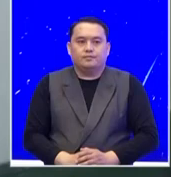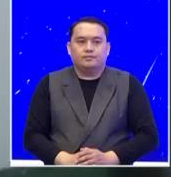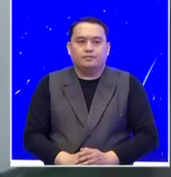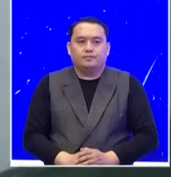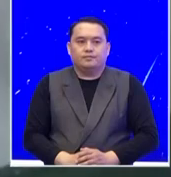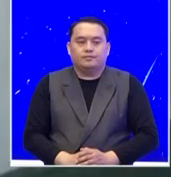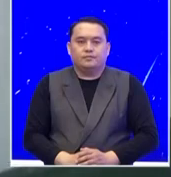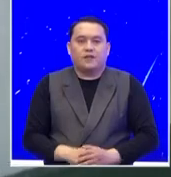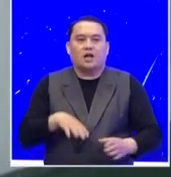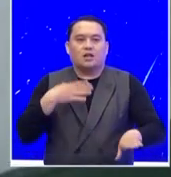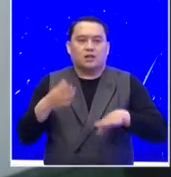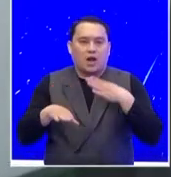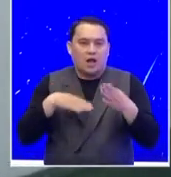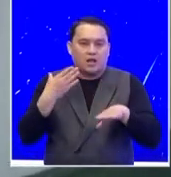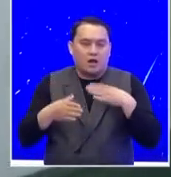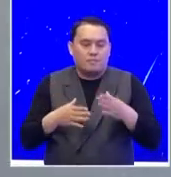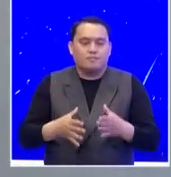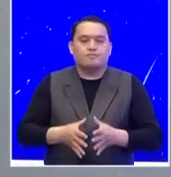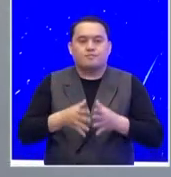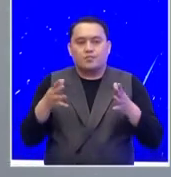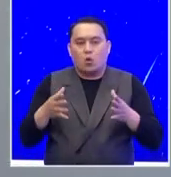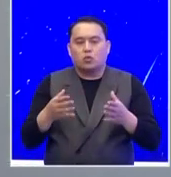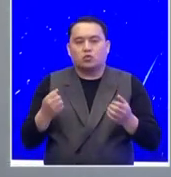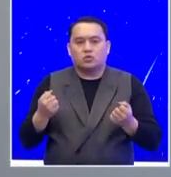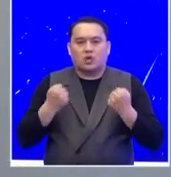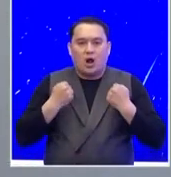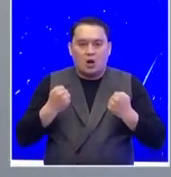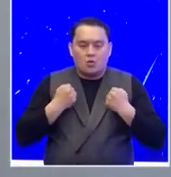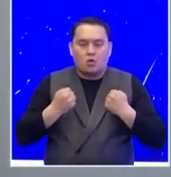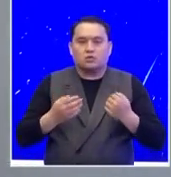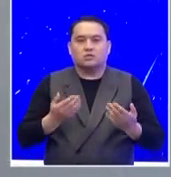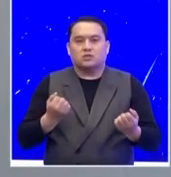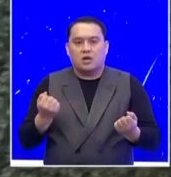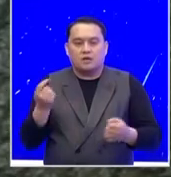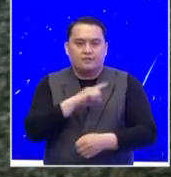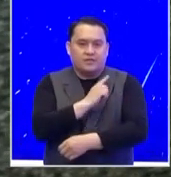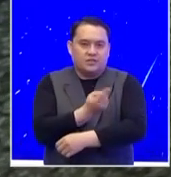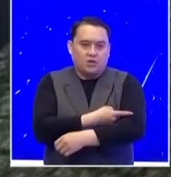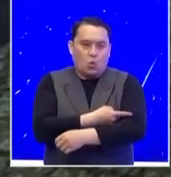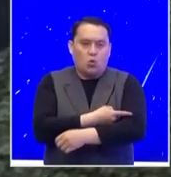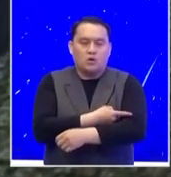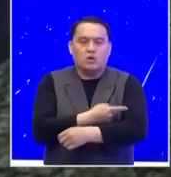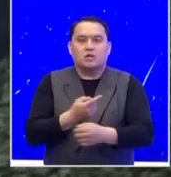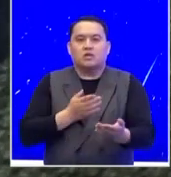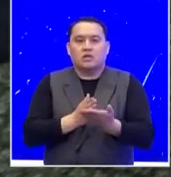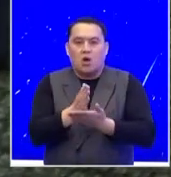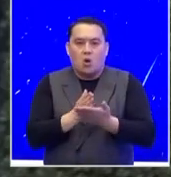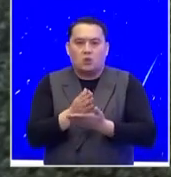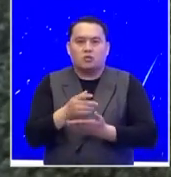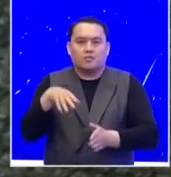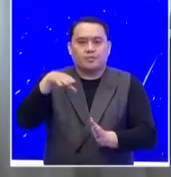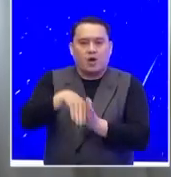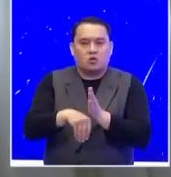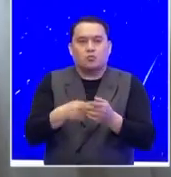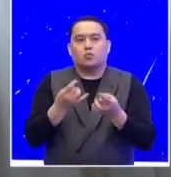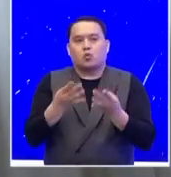В бесконтактных тренировках есть и большой плюс. Спортсмены тренируют не только крепость тела, но и силу духа. А к прямому эфиру заслуженного тренера с удовольствием подключаются